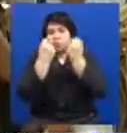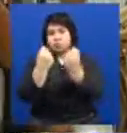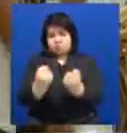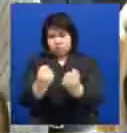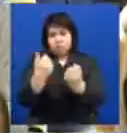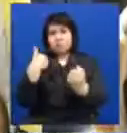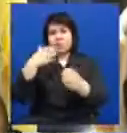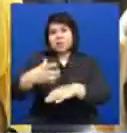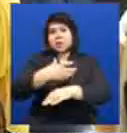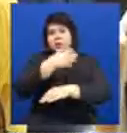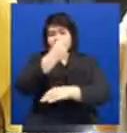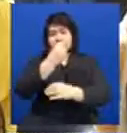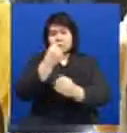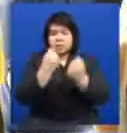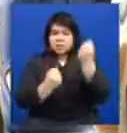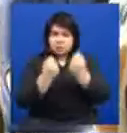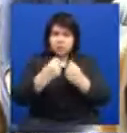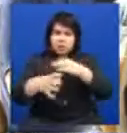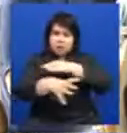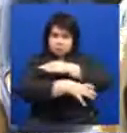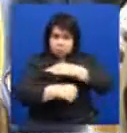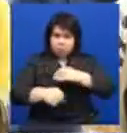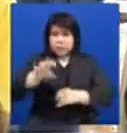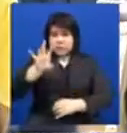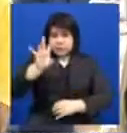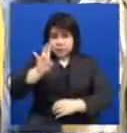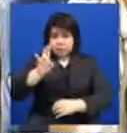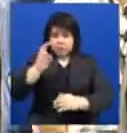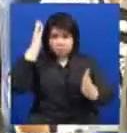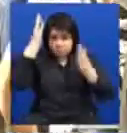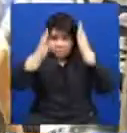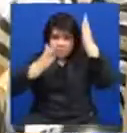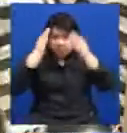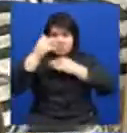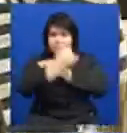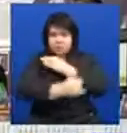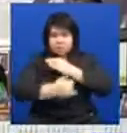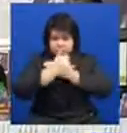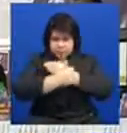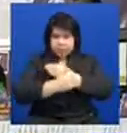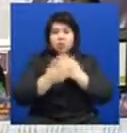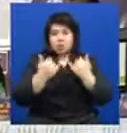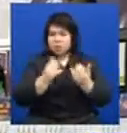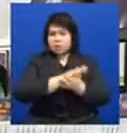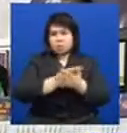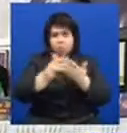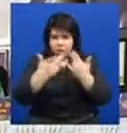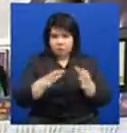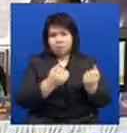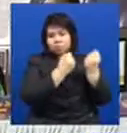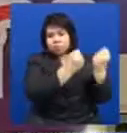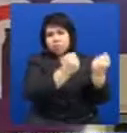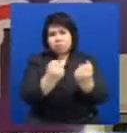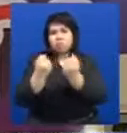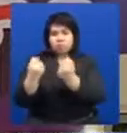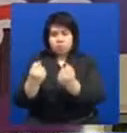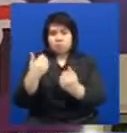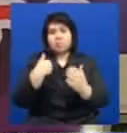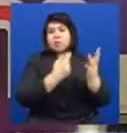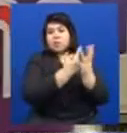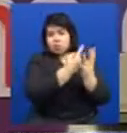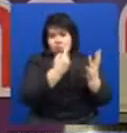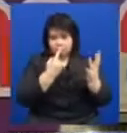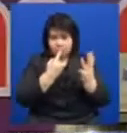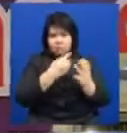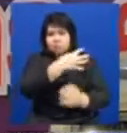ากการโจรกรรมในประเทศมาเลเซีย7คันซึ่งคดีถึงที่สุดแล้วเพื่อคืนให้กับเจ้าของโดยผ่านตัวแทนจากสถานเอกอั